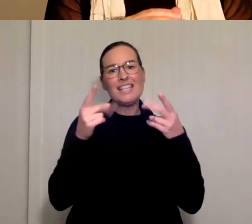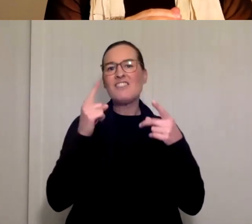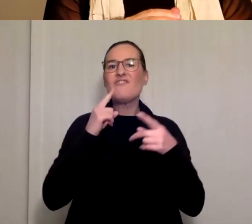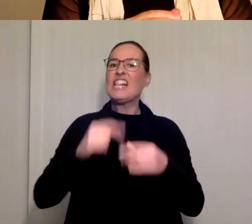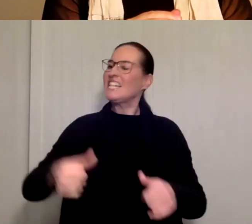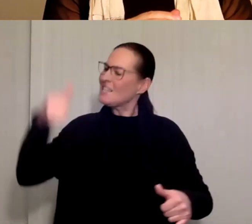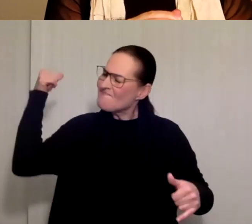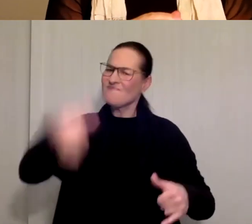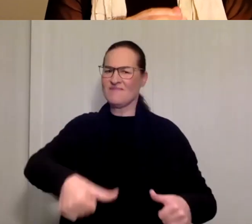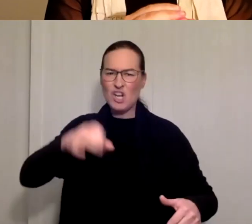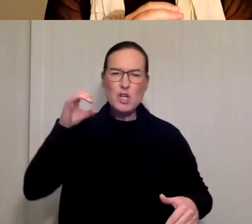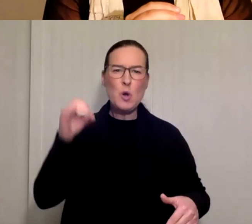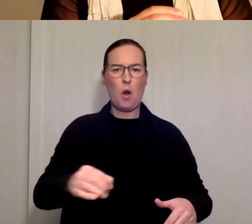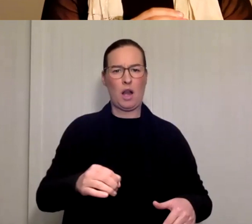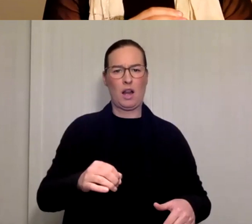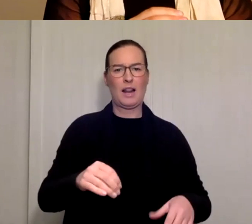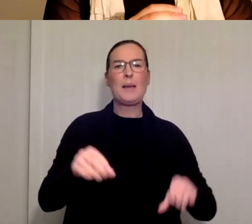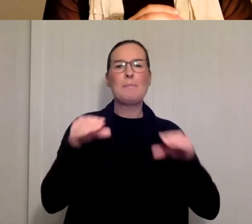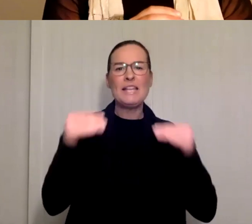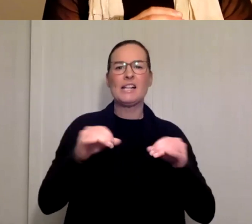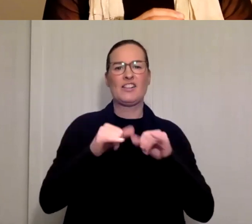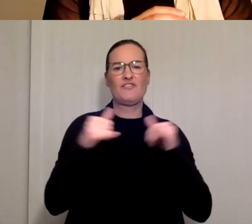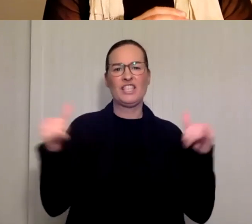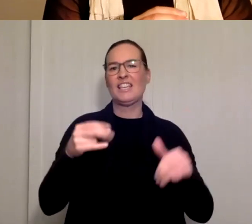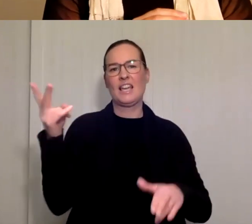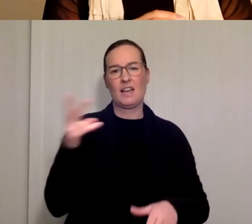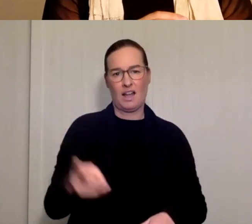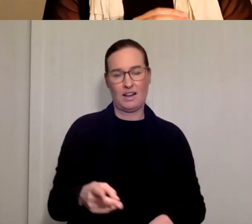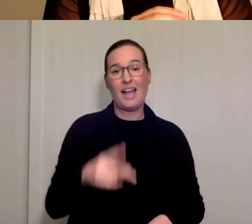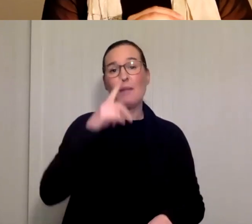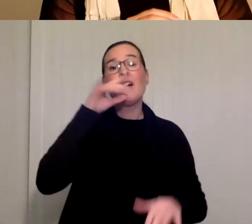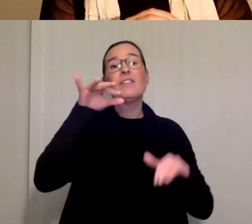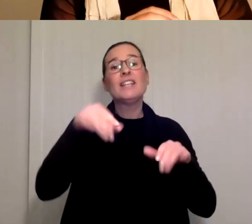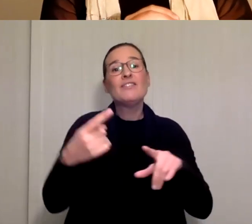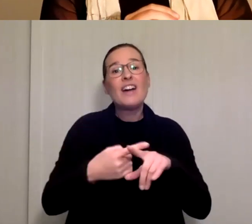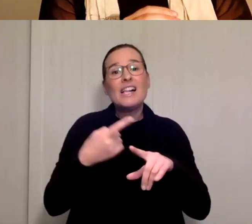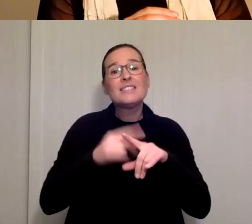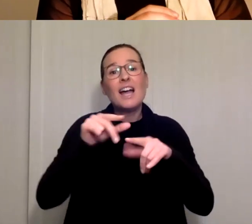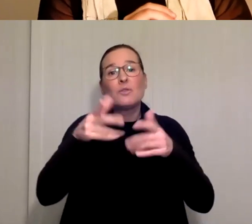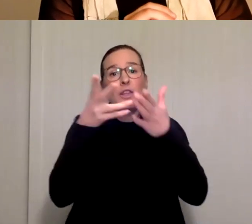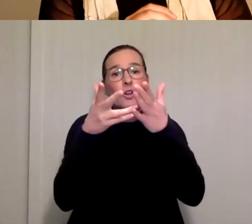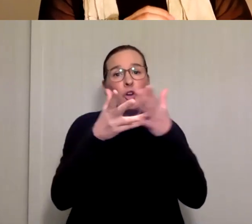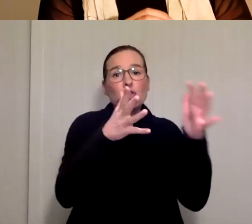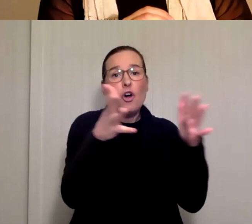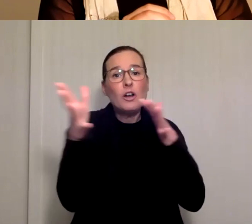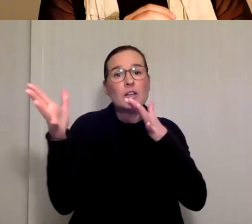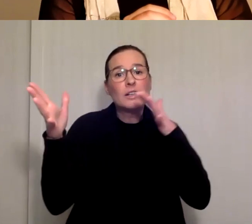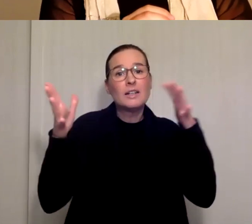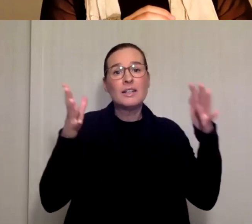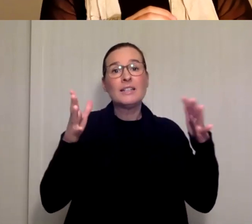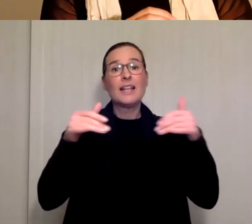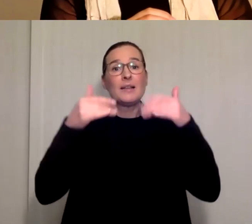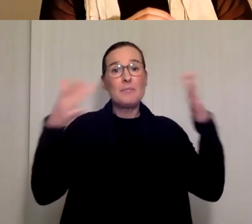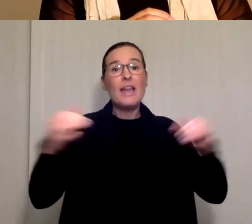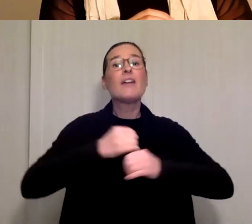sondern es geht mir darum zu sagen, wenn die Fallzahlen unter Kontrolle sind, dann ist die Eindämmung so viel einfacher. Jeder Einzelne hat mehr Freiheiten. Wir hatten